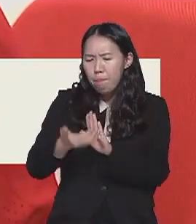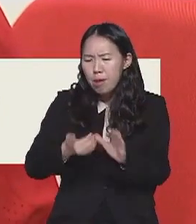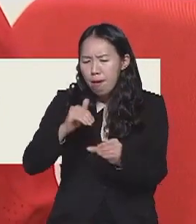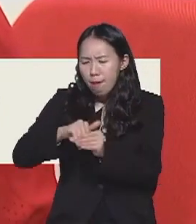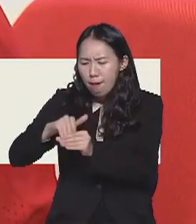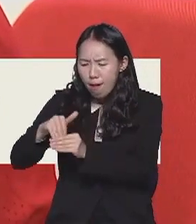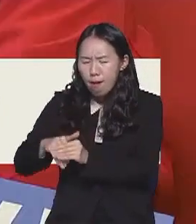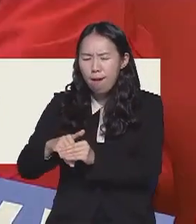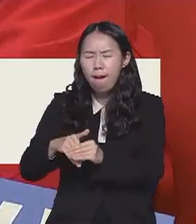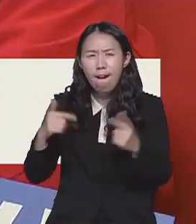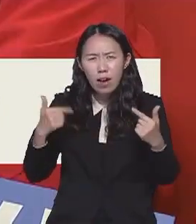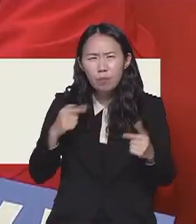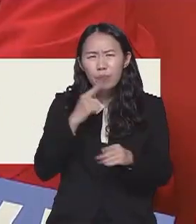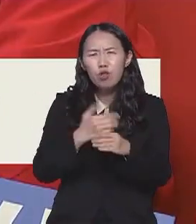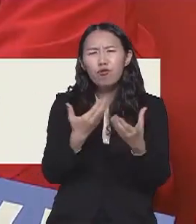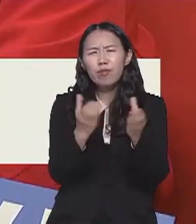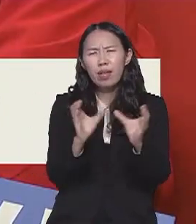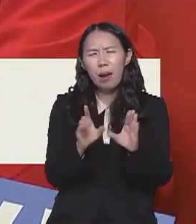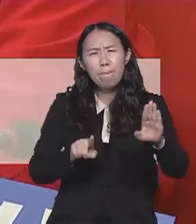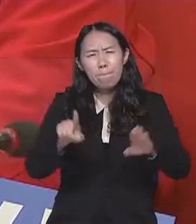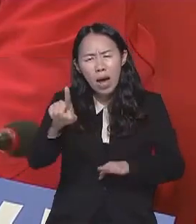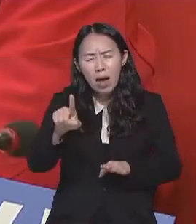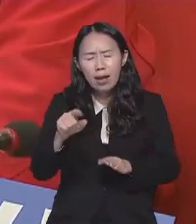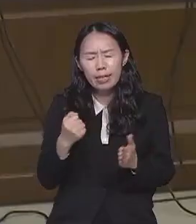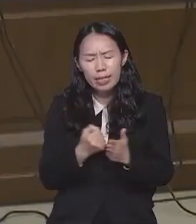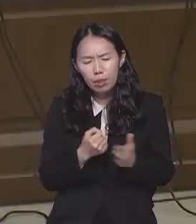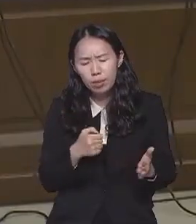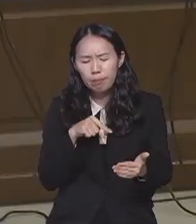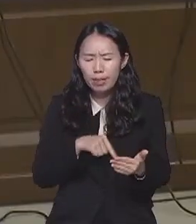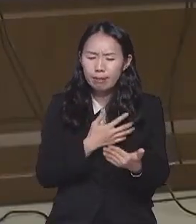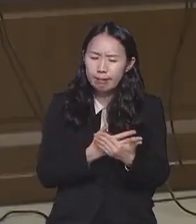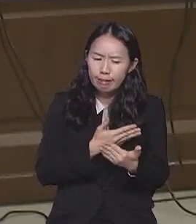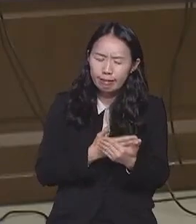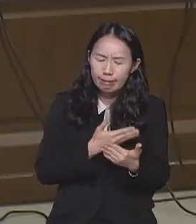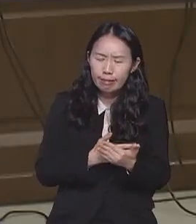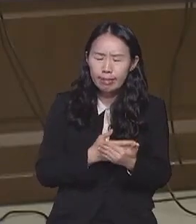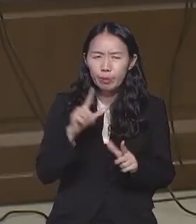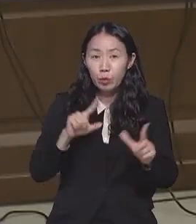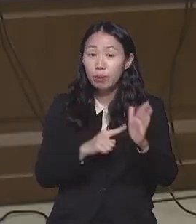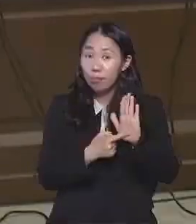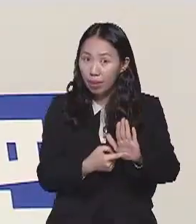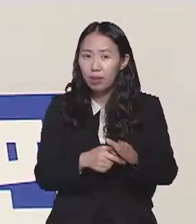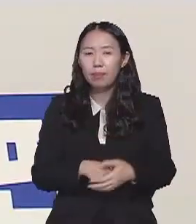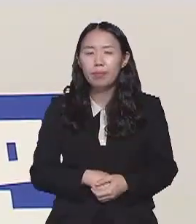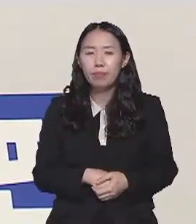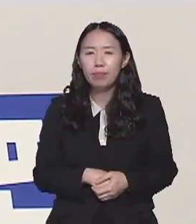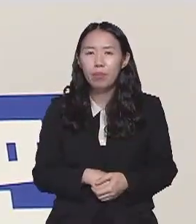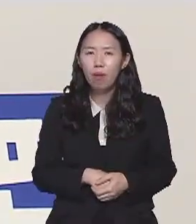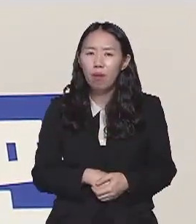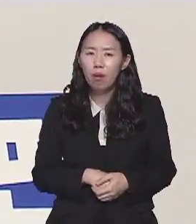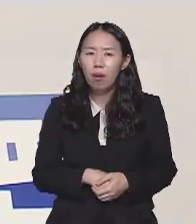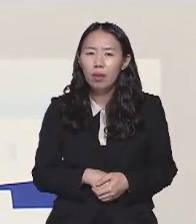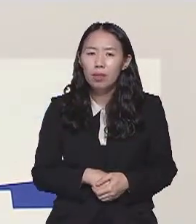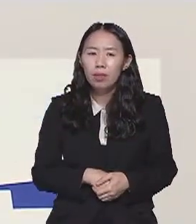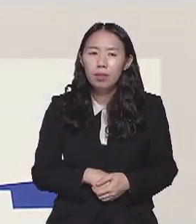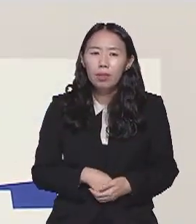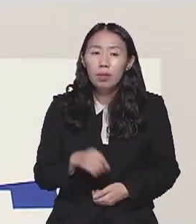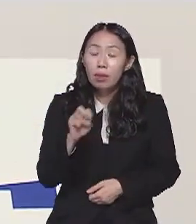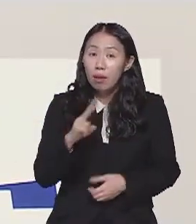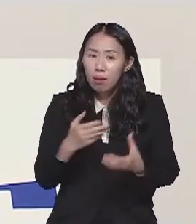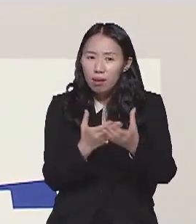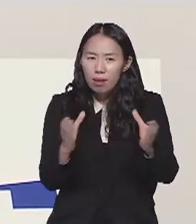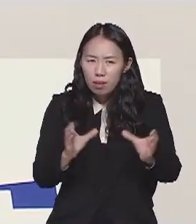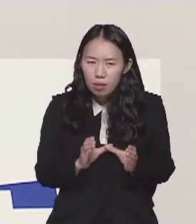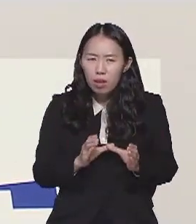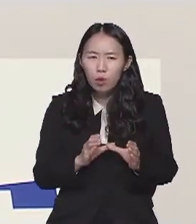민주당 계열이 우세했던 점을 의식한 듯 긴장감을 내비쳤습니다. 야당의 의회 독재를 저지할 수 있는